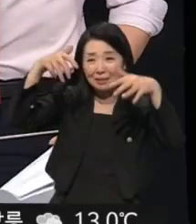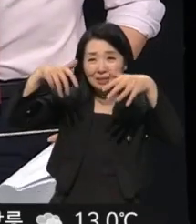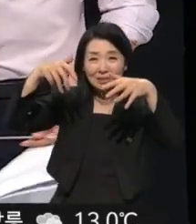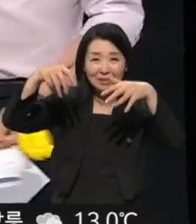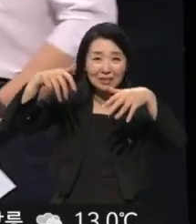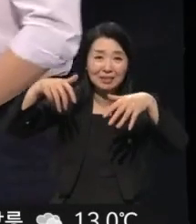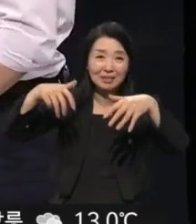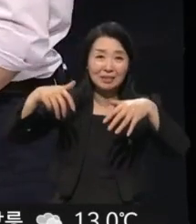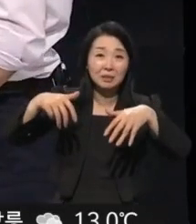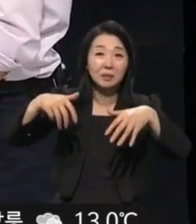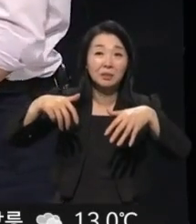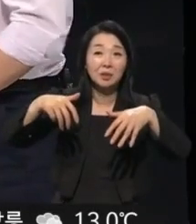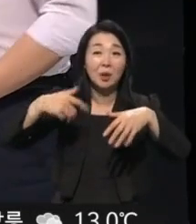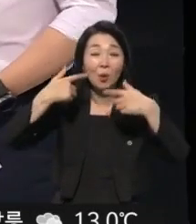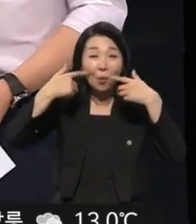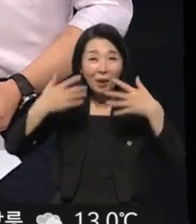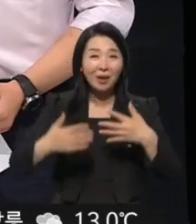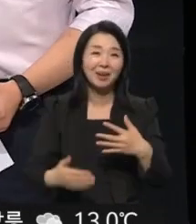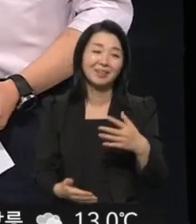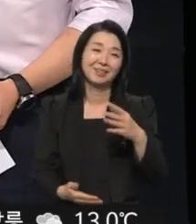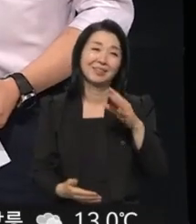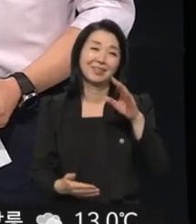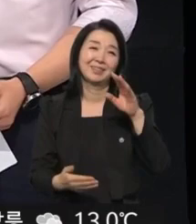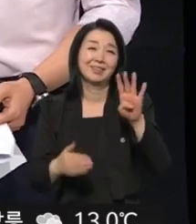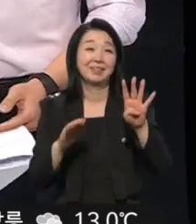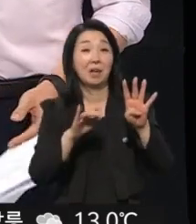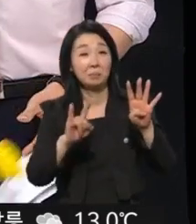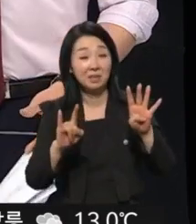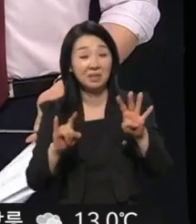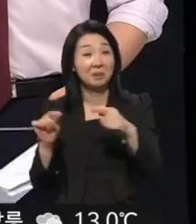내렸으니 정확히는 사비 회동이라고 한 게 맞을까요?